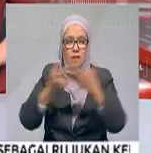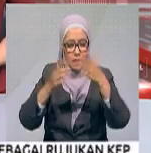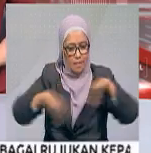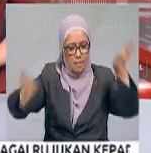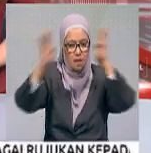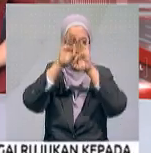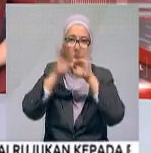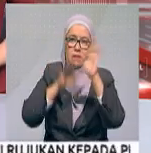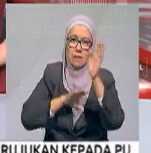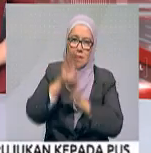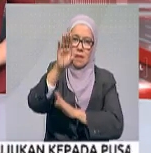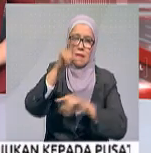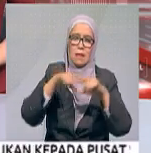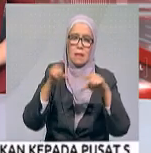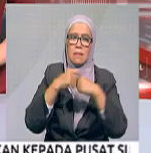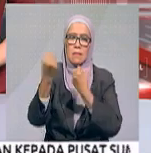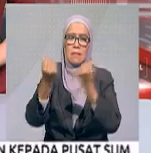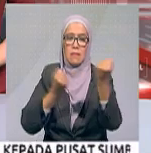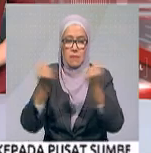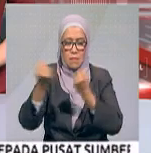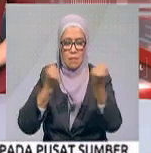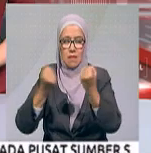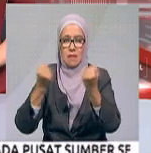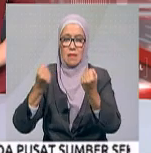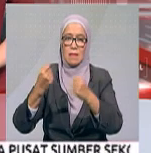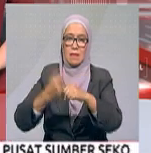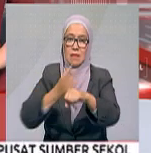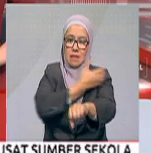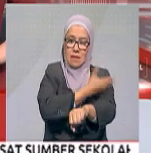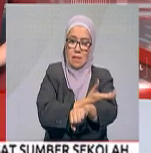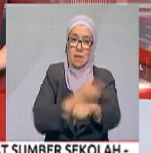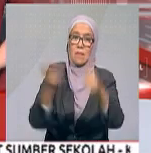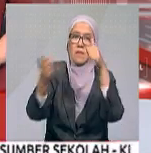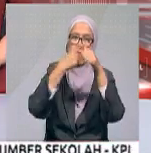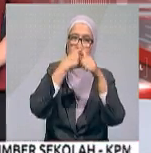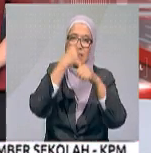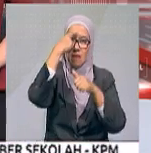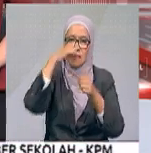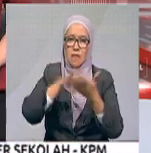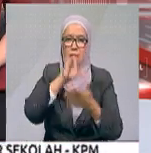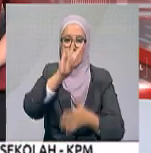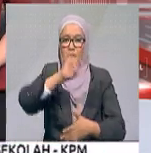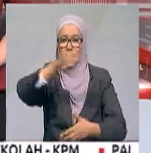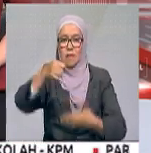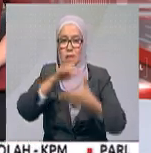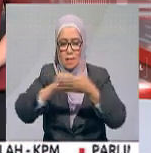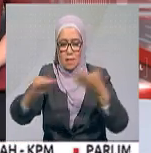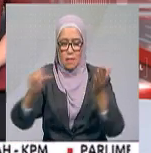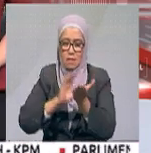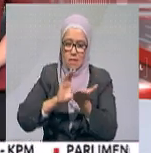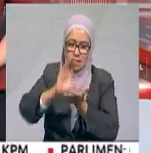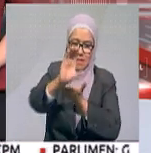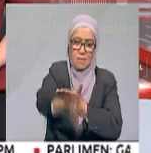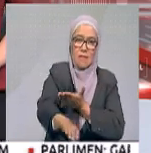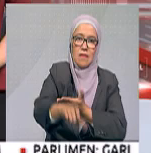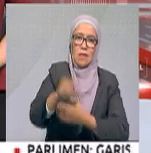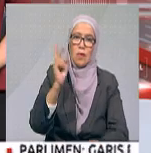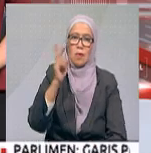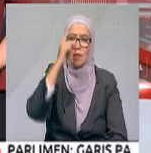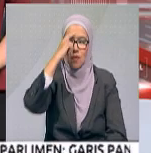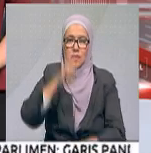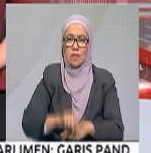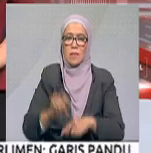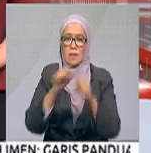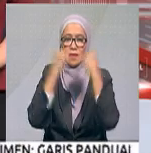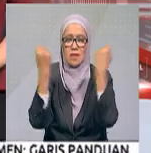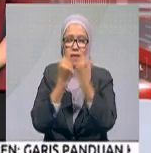prestasi model-model generasi pertamanya. Untuk itu, sebanyak RM7 juta telah dilaburkan oleh Produa untuk syarikat